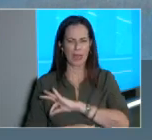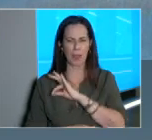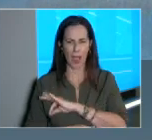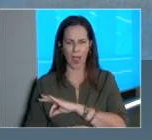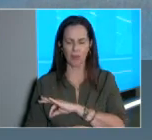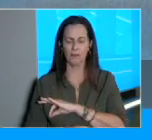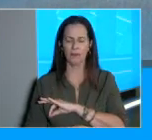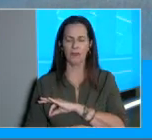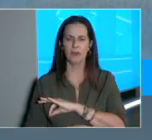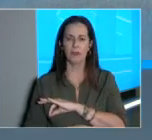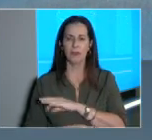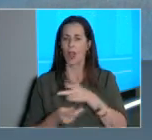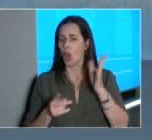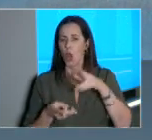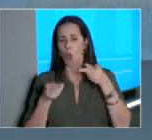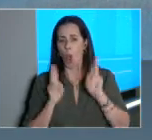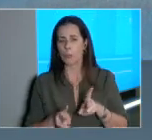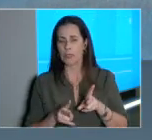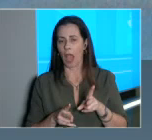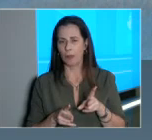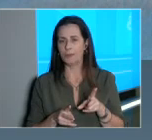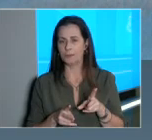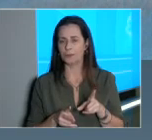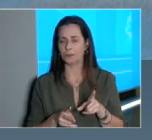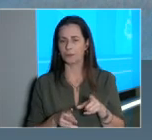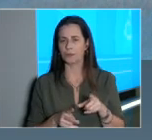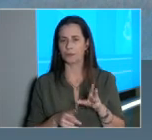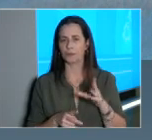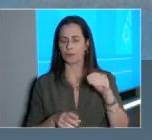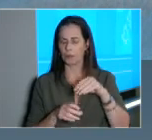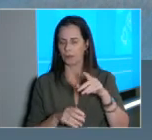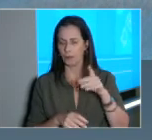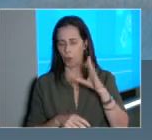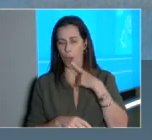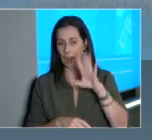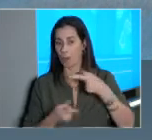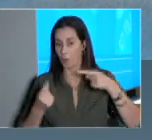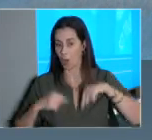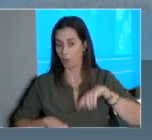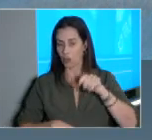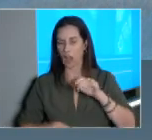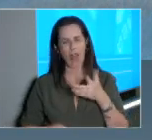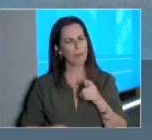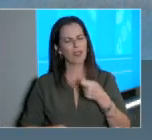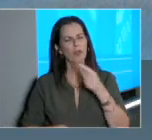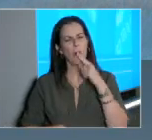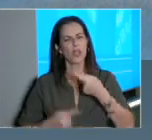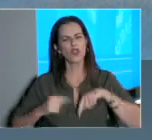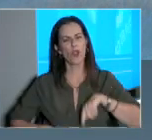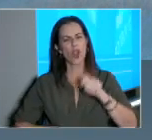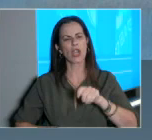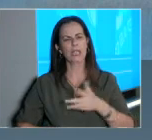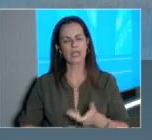ליברמן, יושב ראש ישראל ביתנו, על אופציה נוספת מתוך הליכוד, והוא גם נקב בשמו של יולי אדלשטיין. למה דווקא יולי